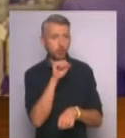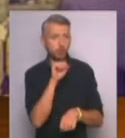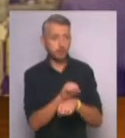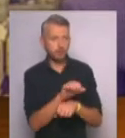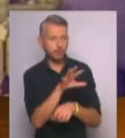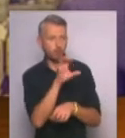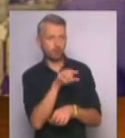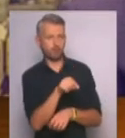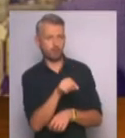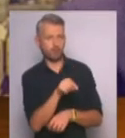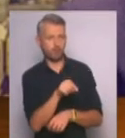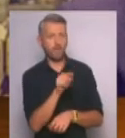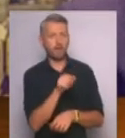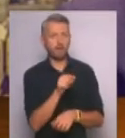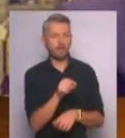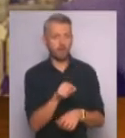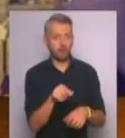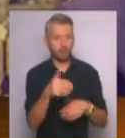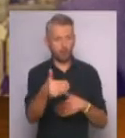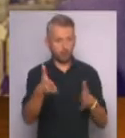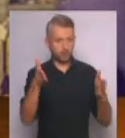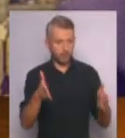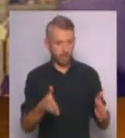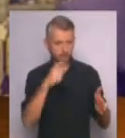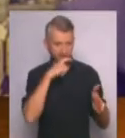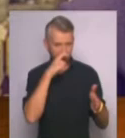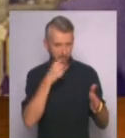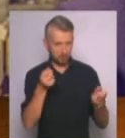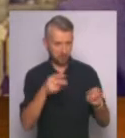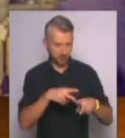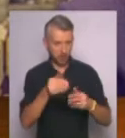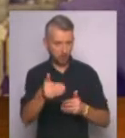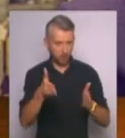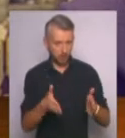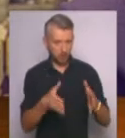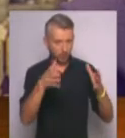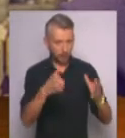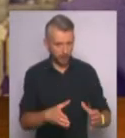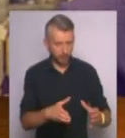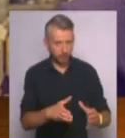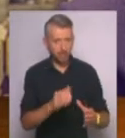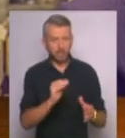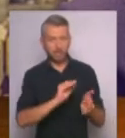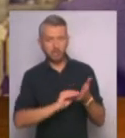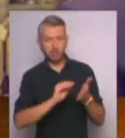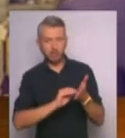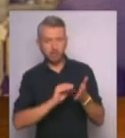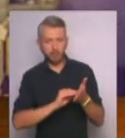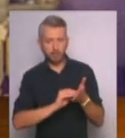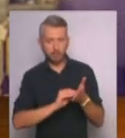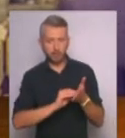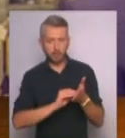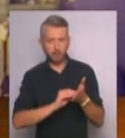сфотографував. Він поставив контейнер, сміттєвий контейнер, і поставив